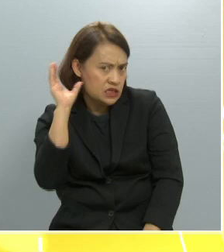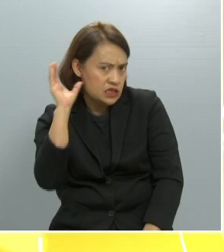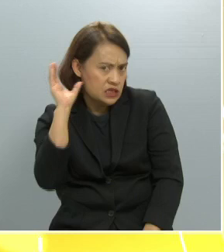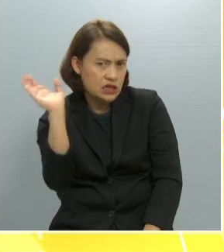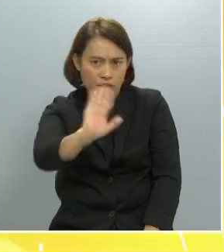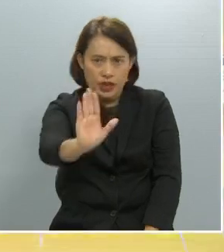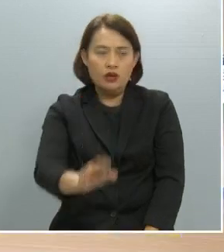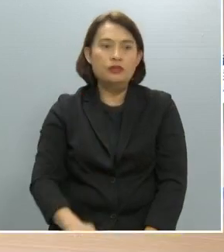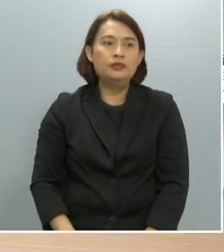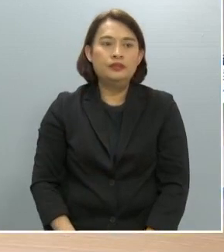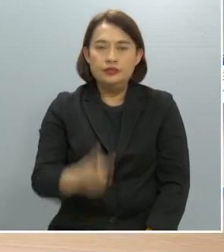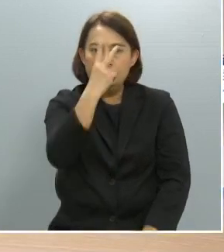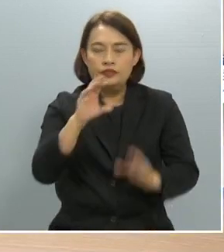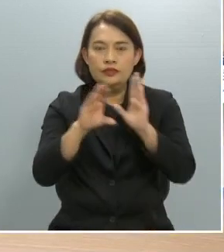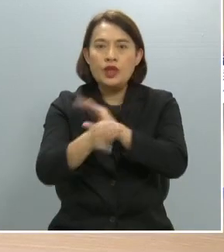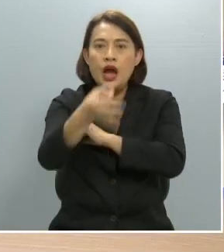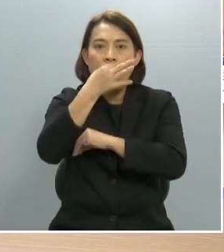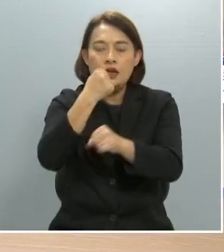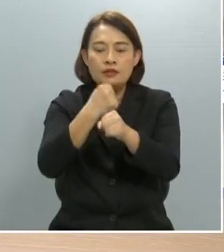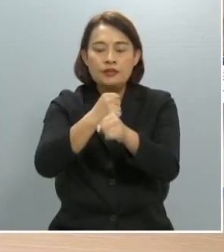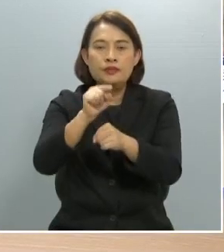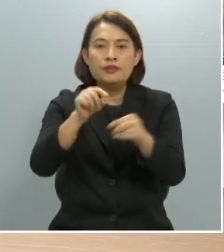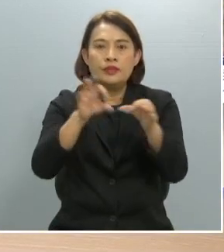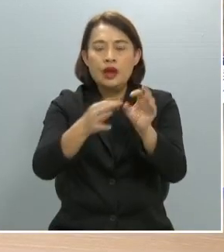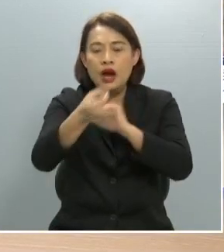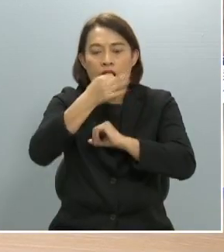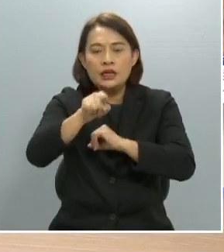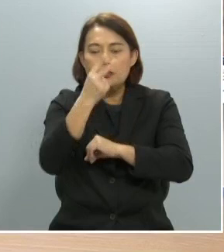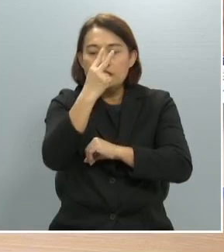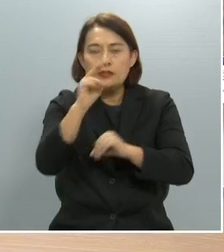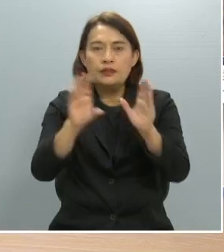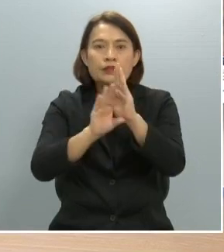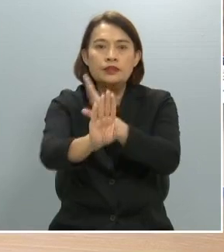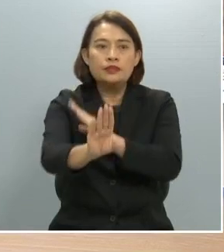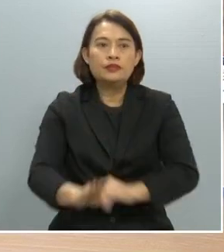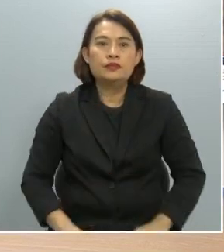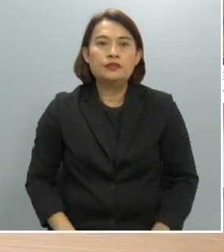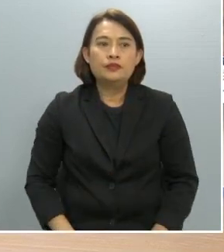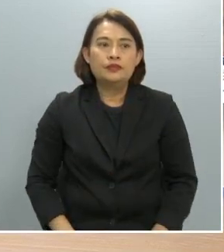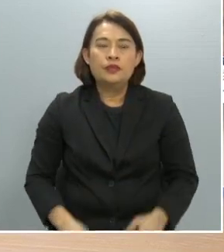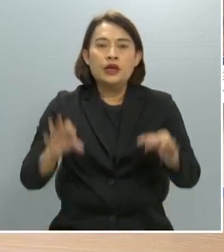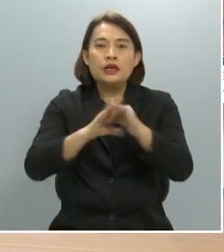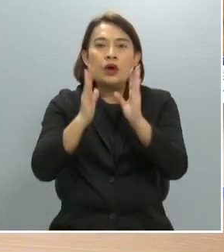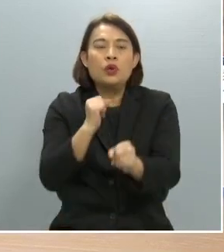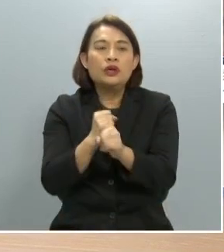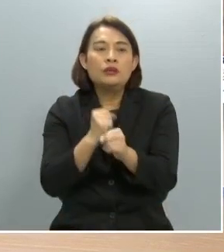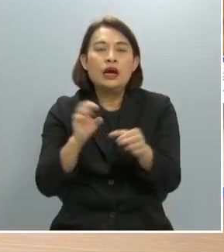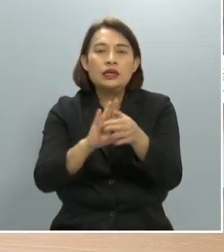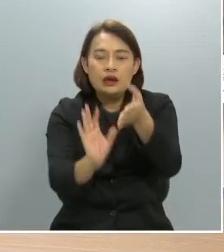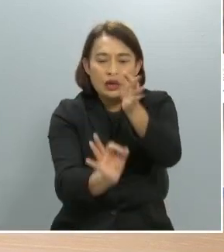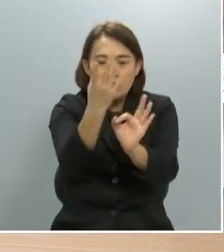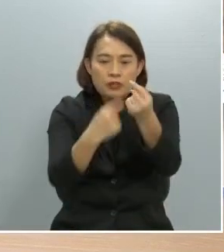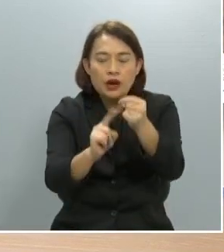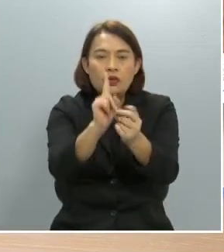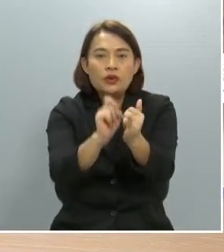เราลากันไปในภาพอาชีพเส้นทางทำกินสักหน่อยอันเนื่องมาจากกระแสสับเปลือกมีกรณีหญิง